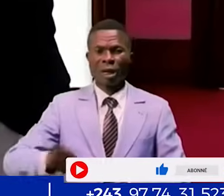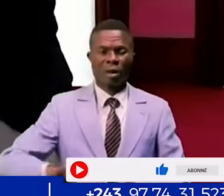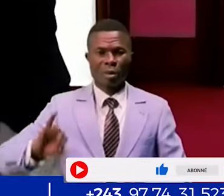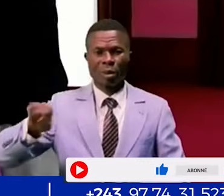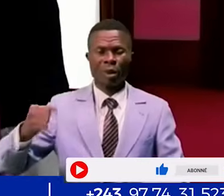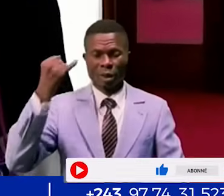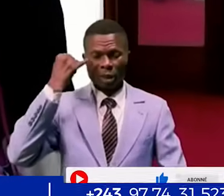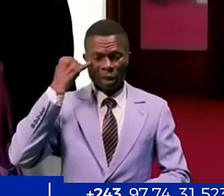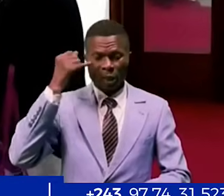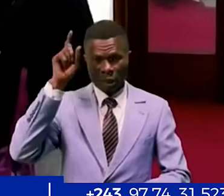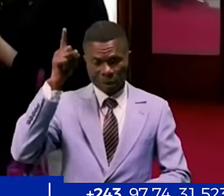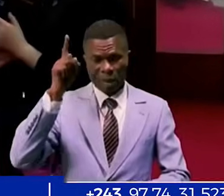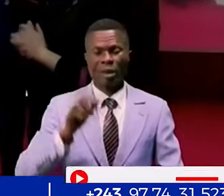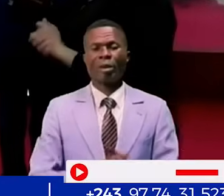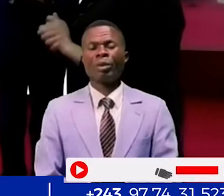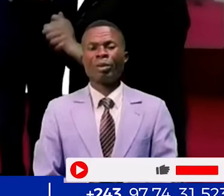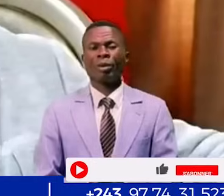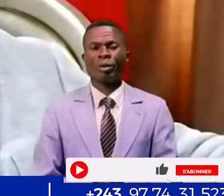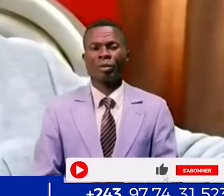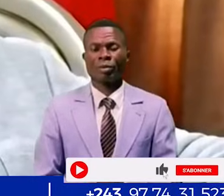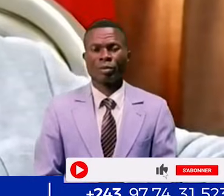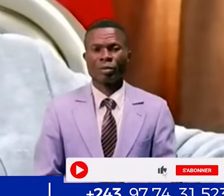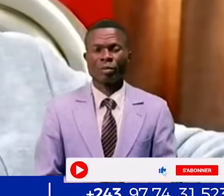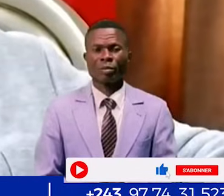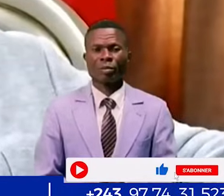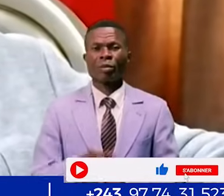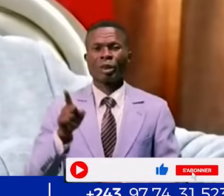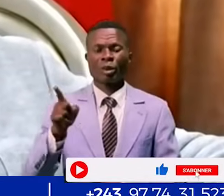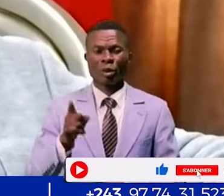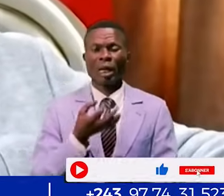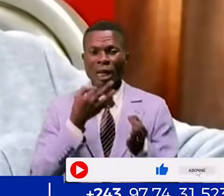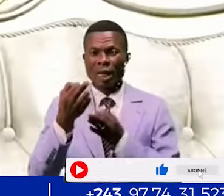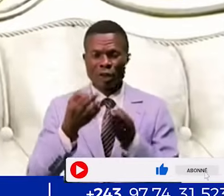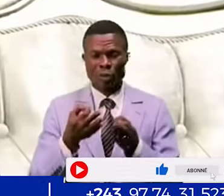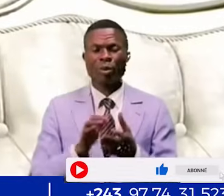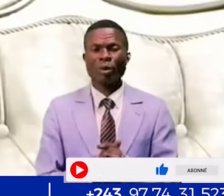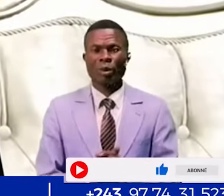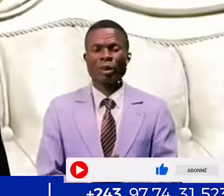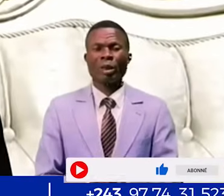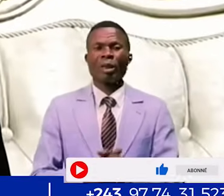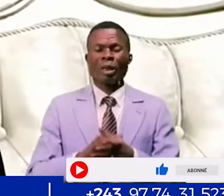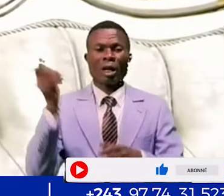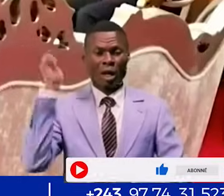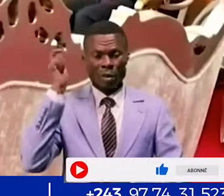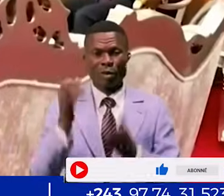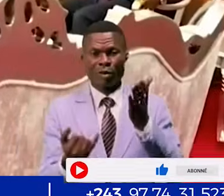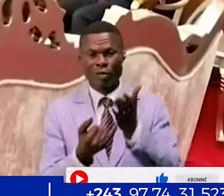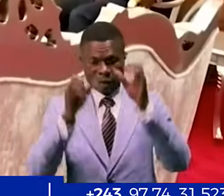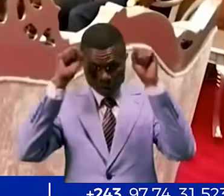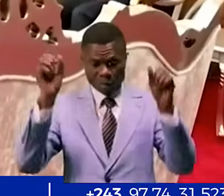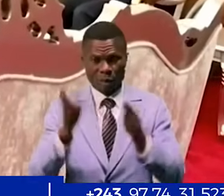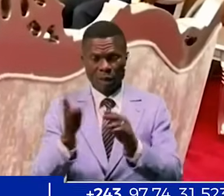République démocratique du Congo en poste au Japon. Lukumu Nantsenda est venu faire part au professeur Jean-Claude Chilumbayi